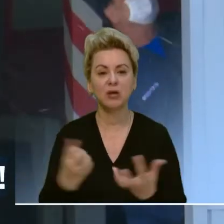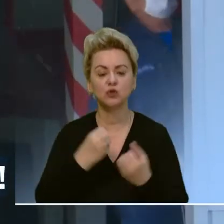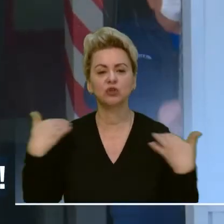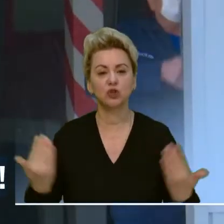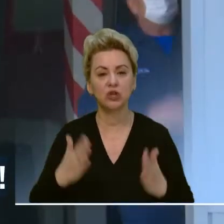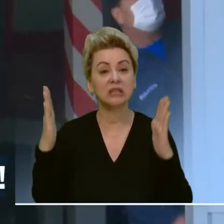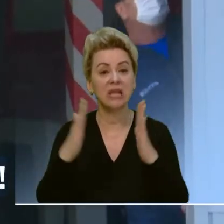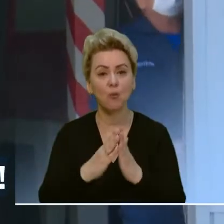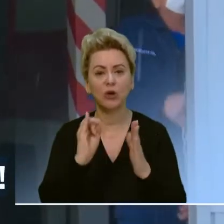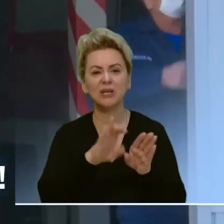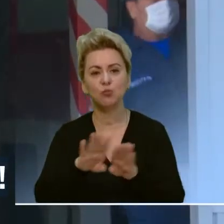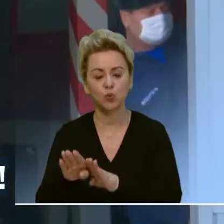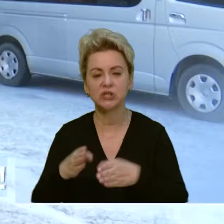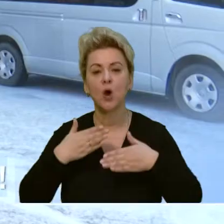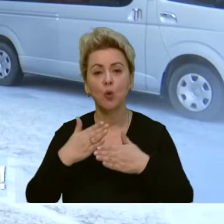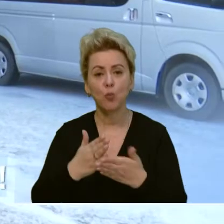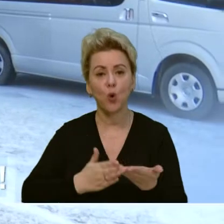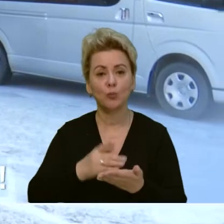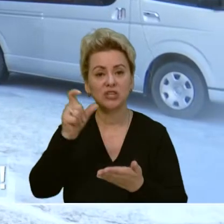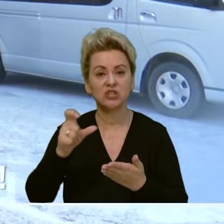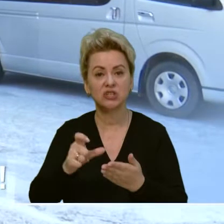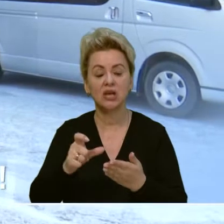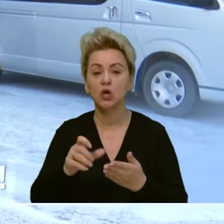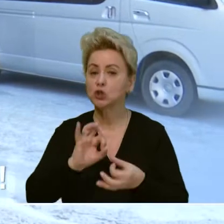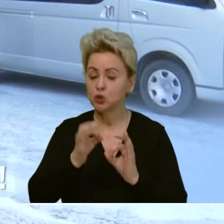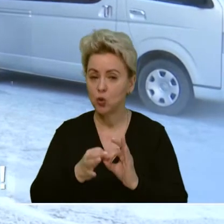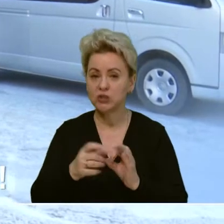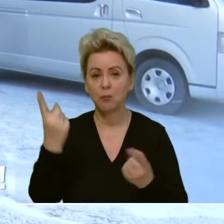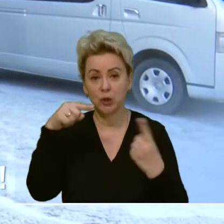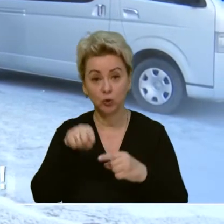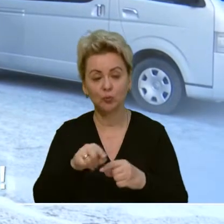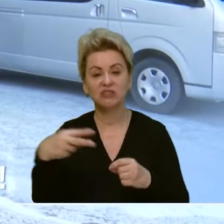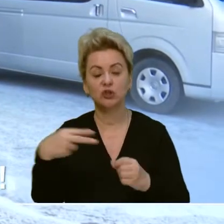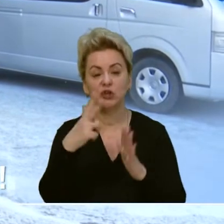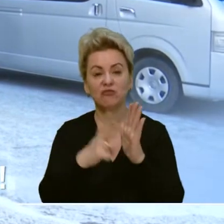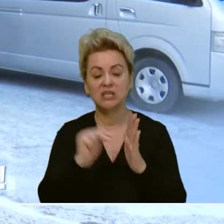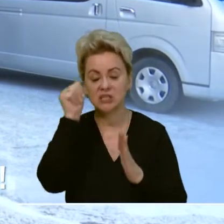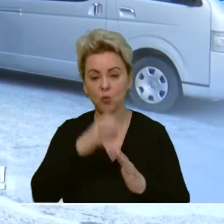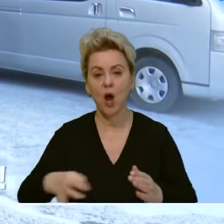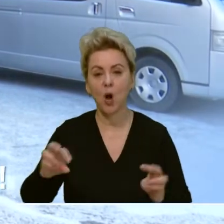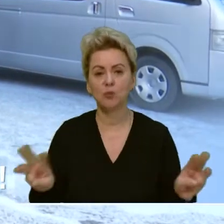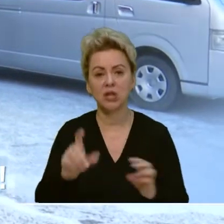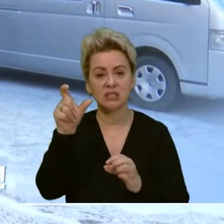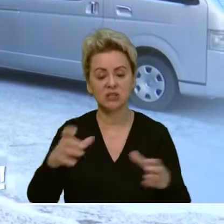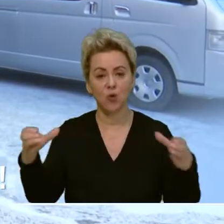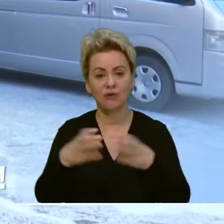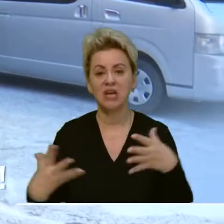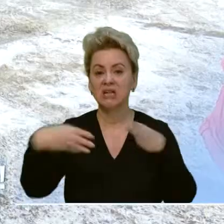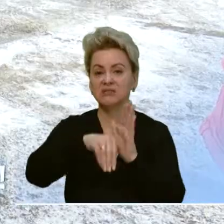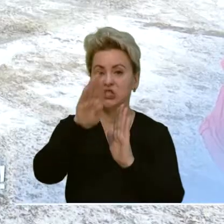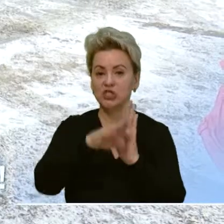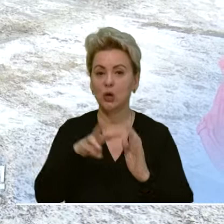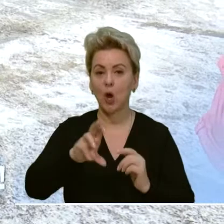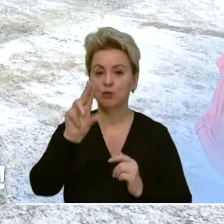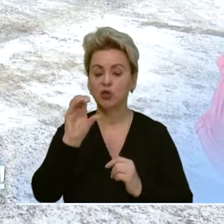жизни, дома, имущество, помощь сотрудников переоценить сложно. В 2008-м областные пожарные части вошли в состав системы